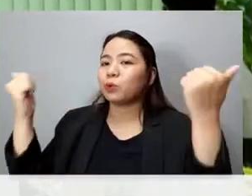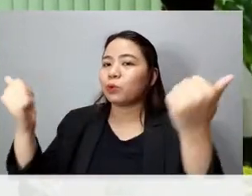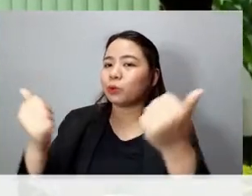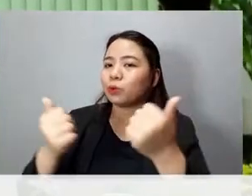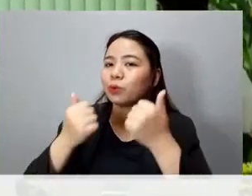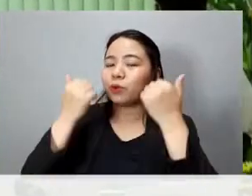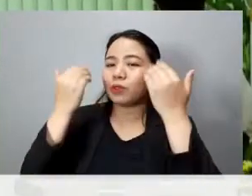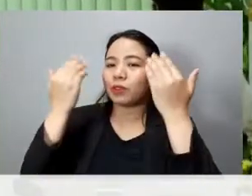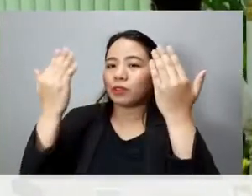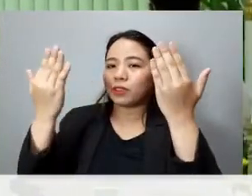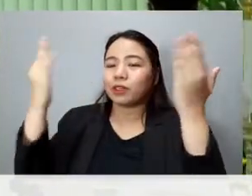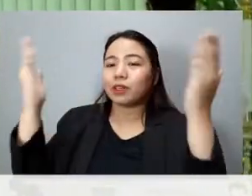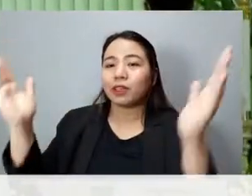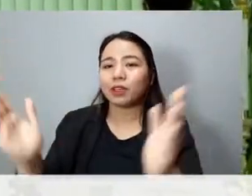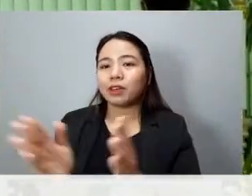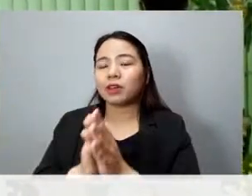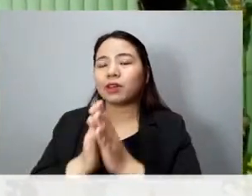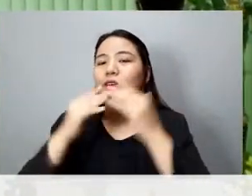Alleluia,